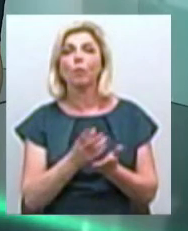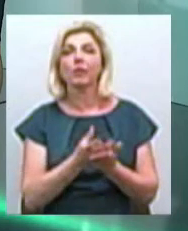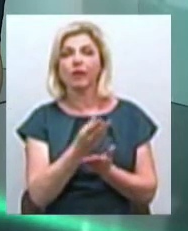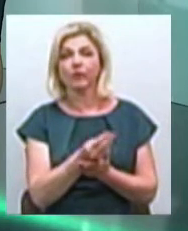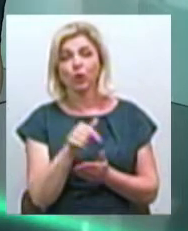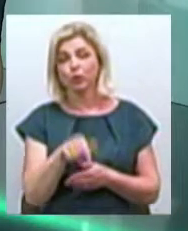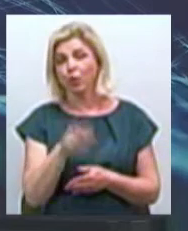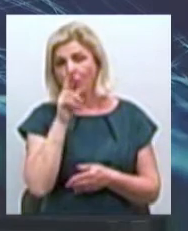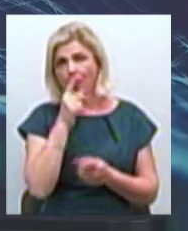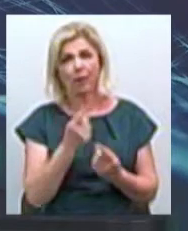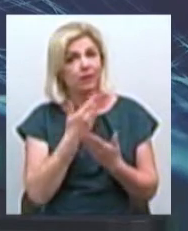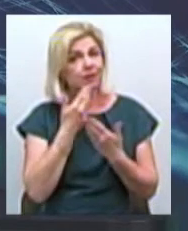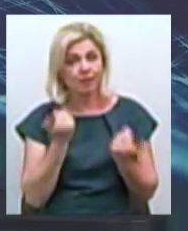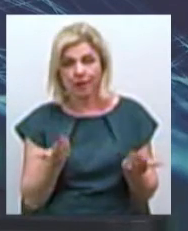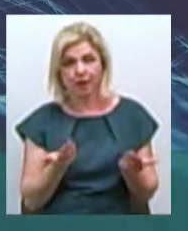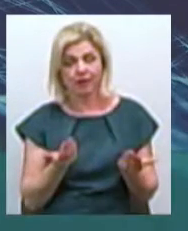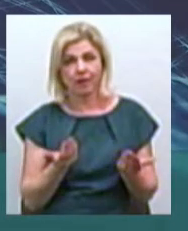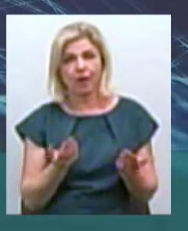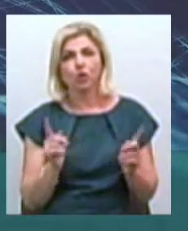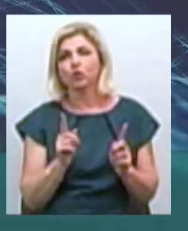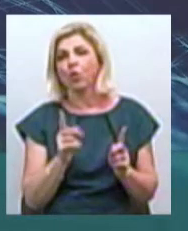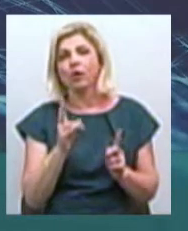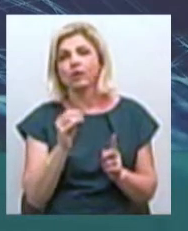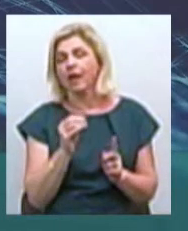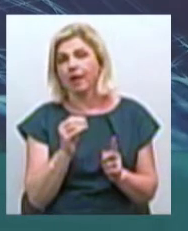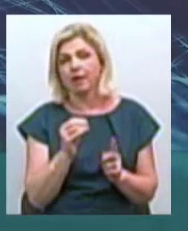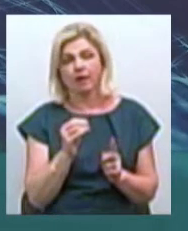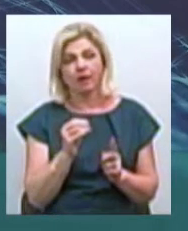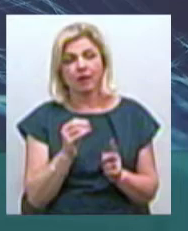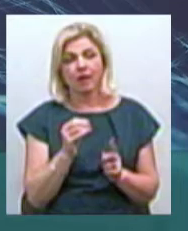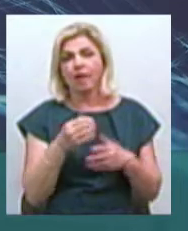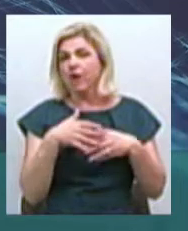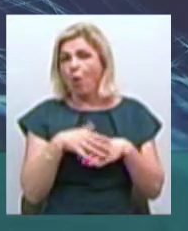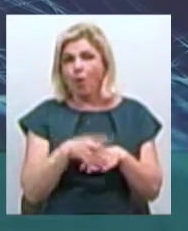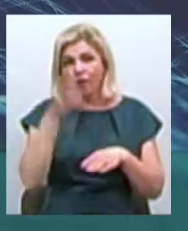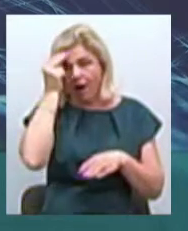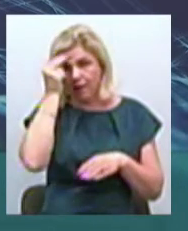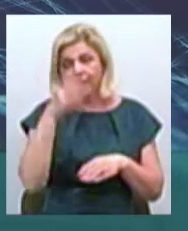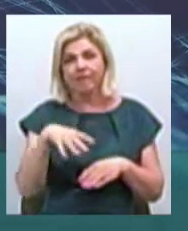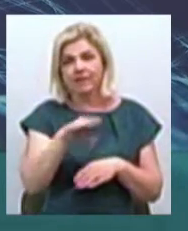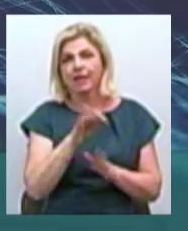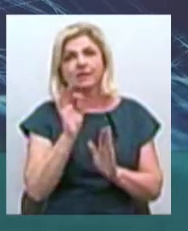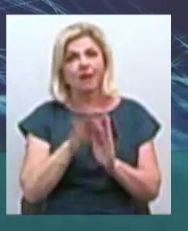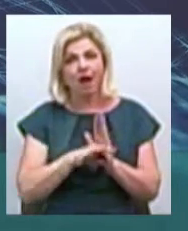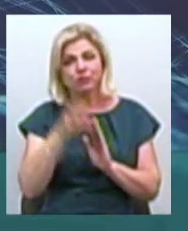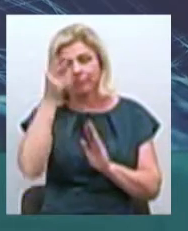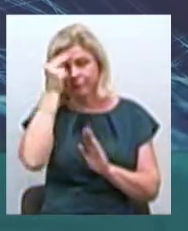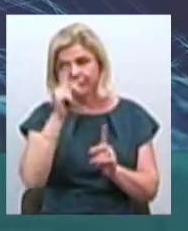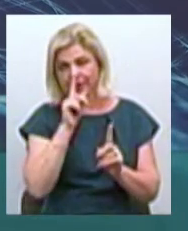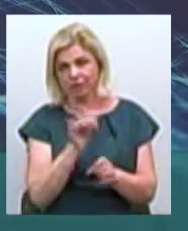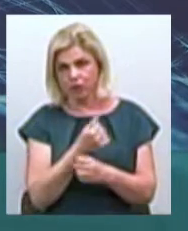немає такої помилки, що ми щось там не вгадали чи не врахували. Все зразу врахувати неможливо,